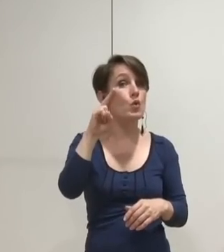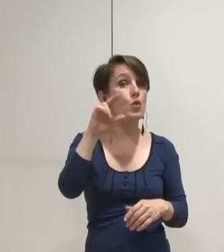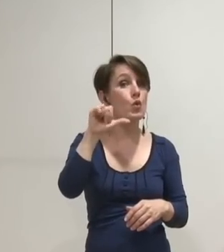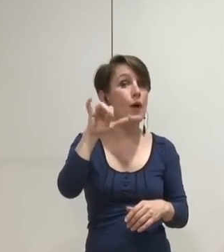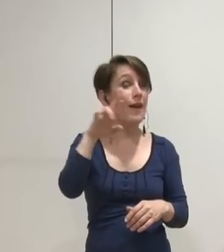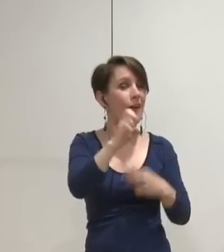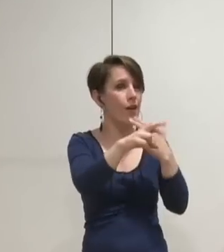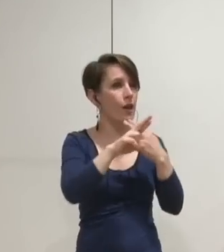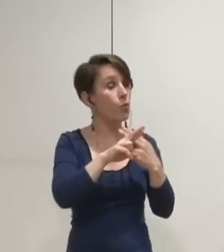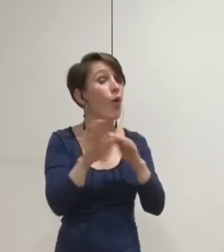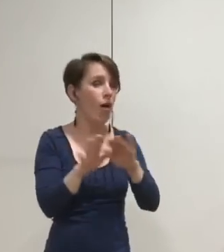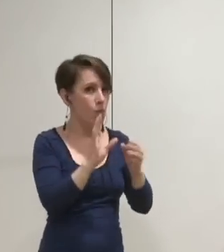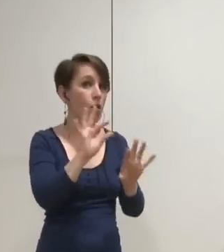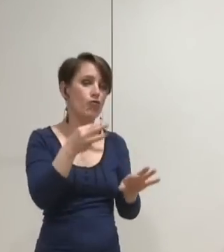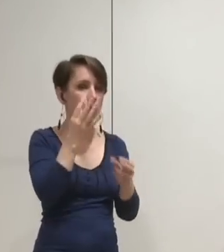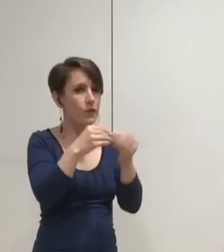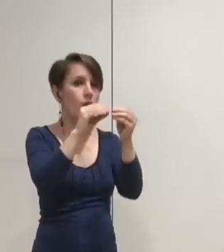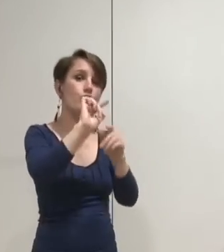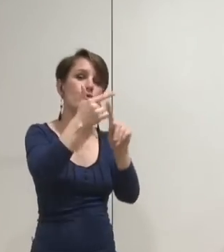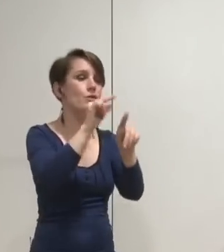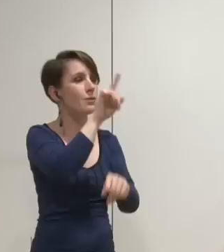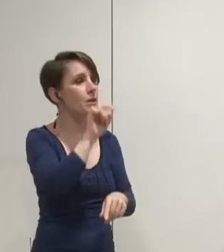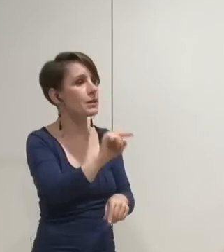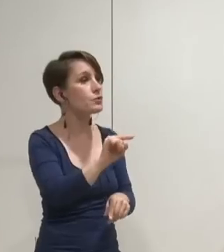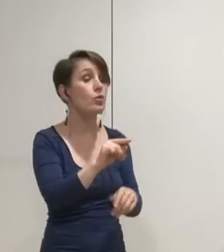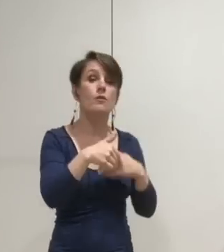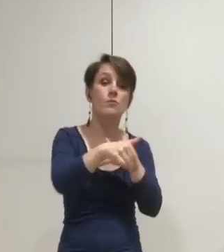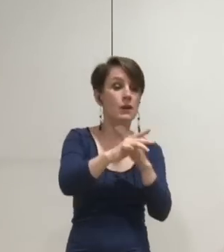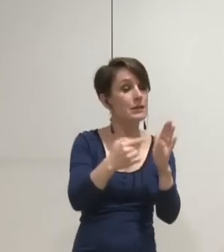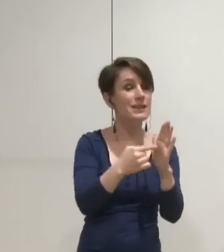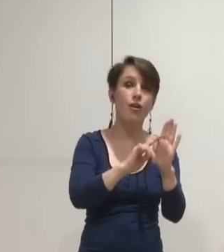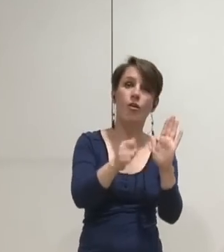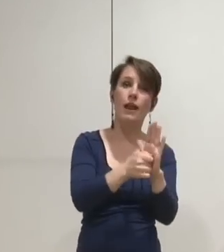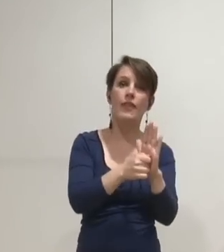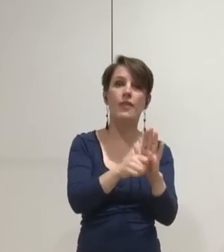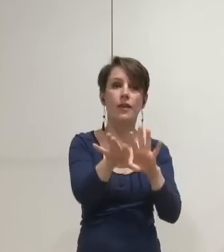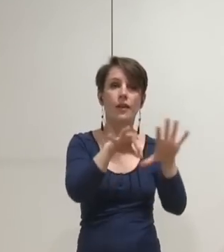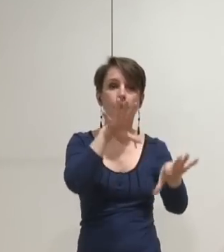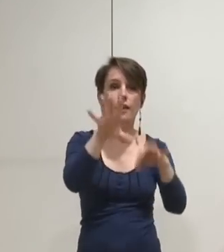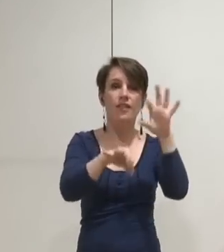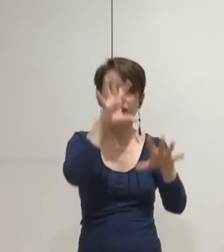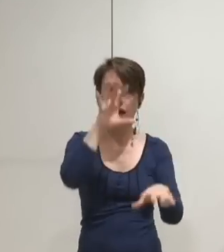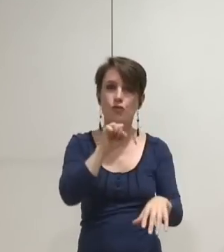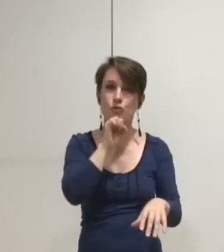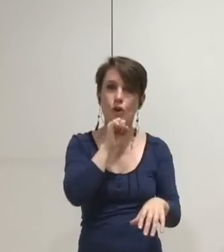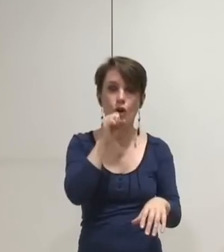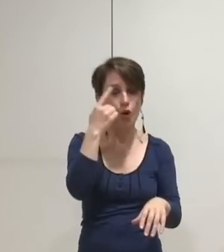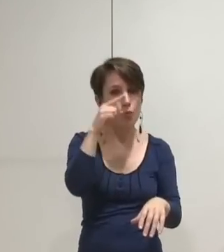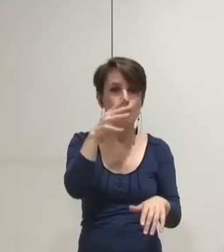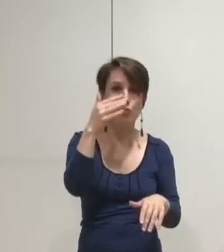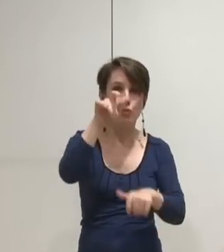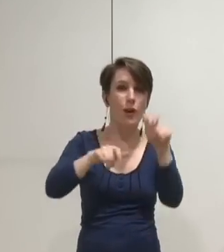quelle est la date du tirage au sort public qui doit être fait des personnes qui